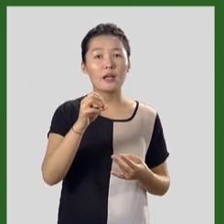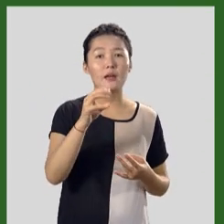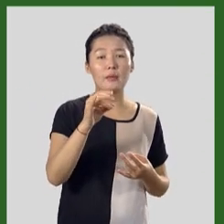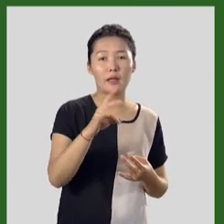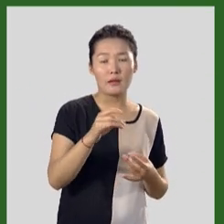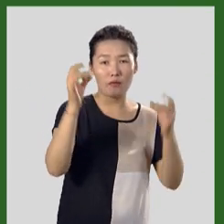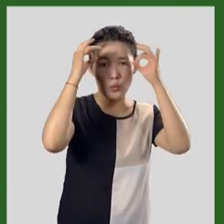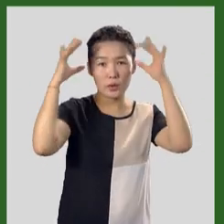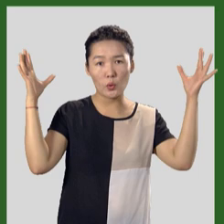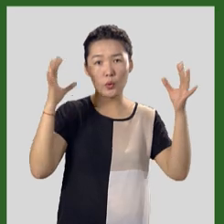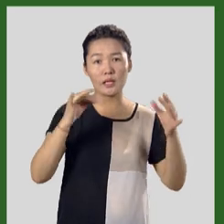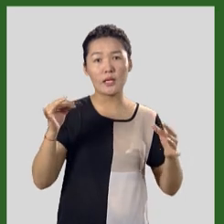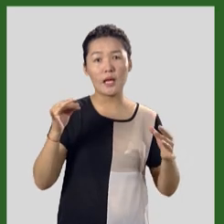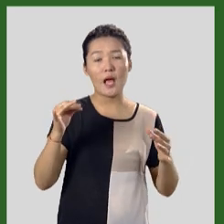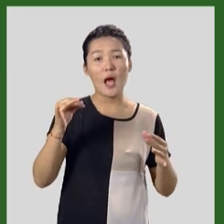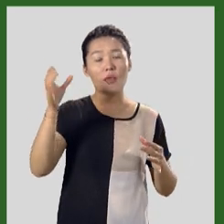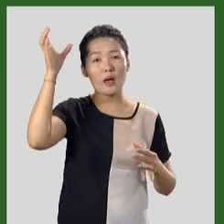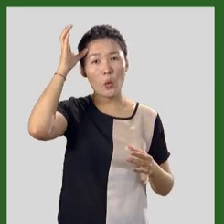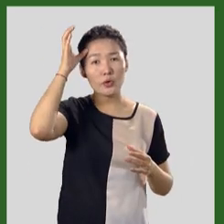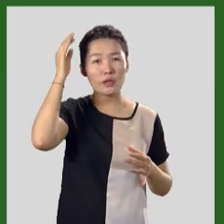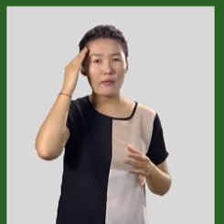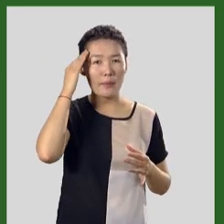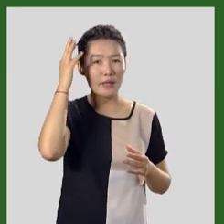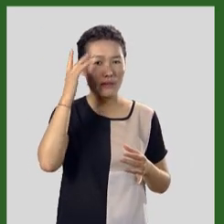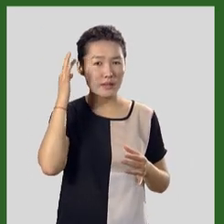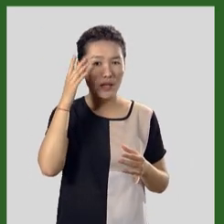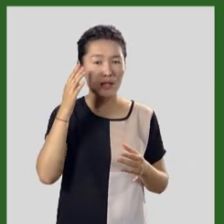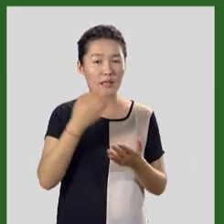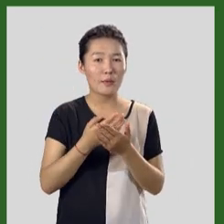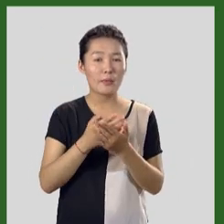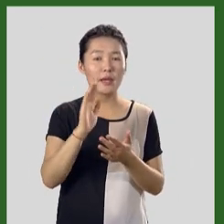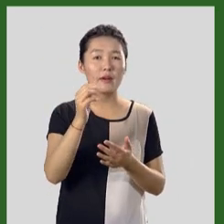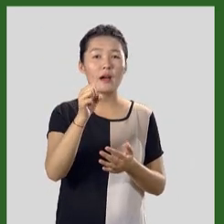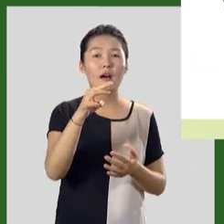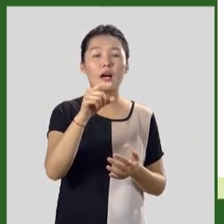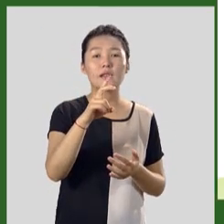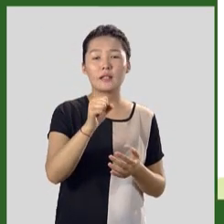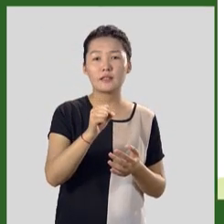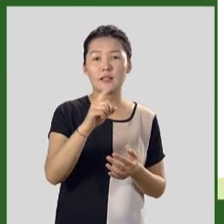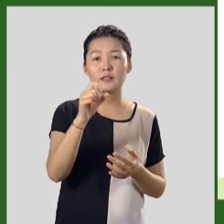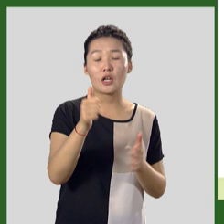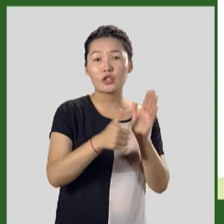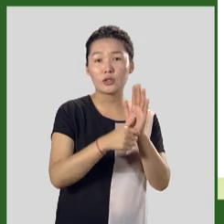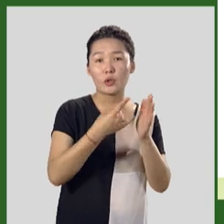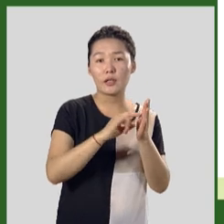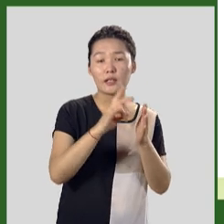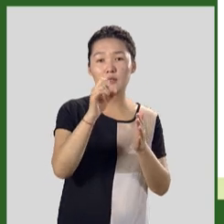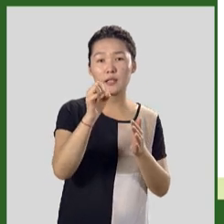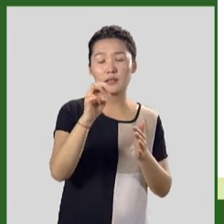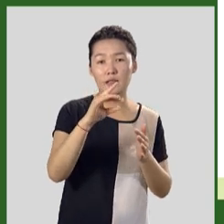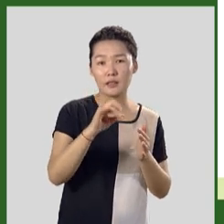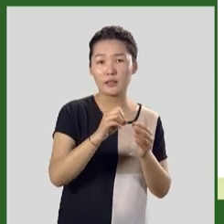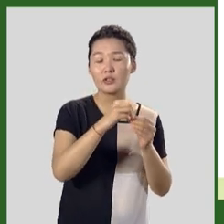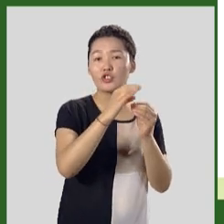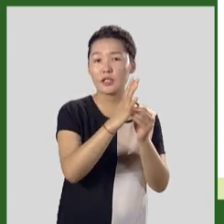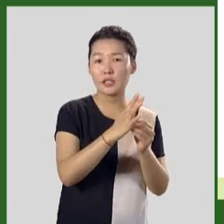научного мировоззрения. Например, в атласе за 6 класс на странице 14 вы найдете